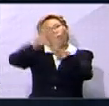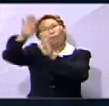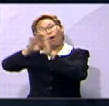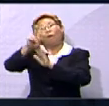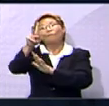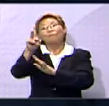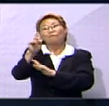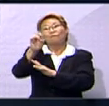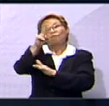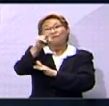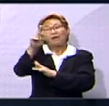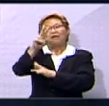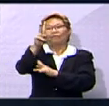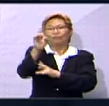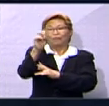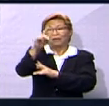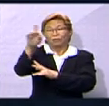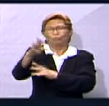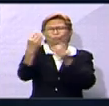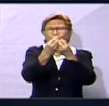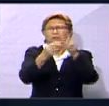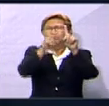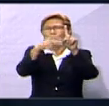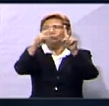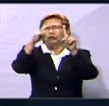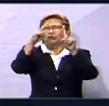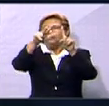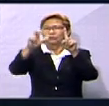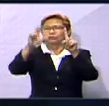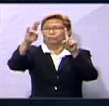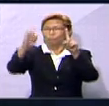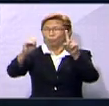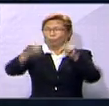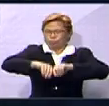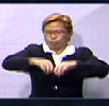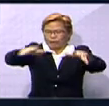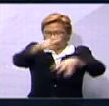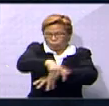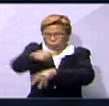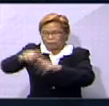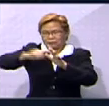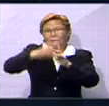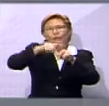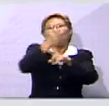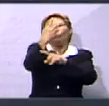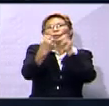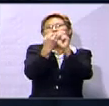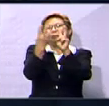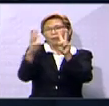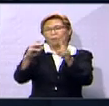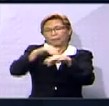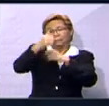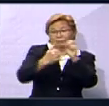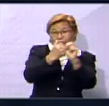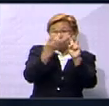vendor dengan jumlah 1,375 vendor setakat Disember 2016. Pada